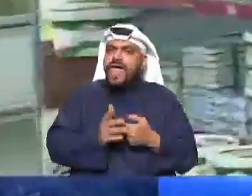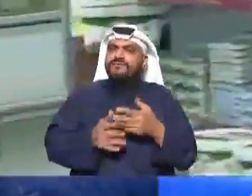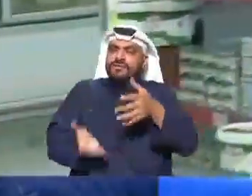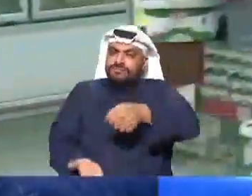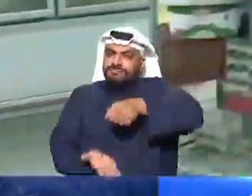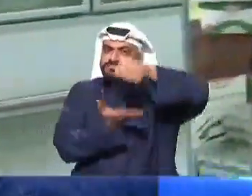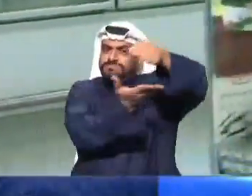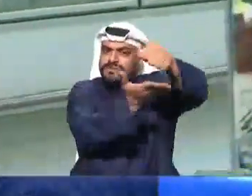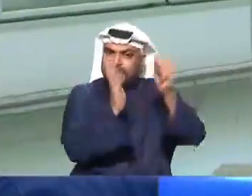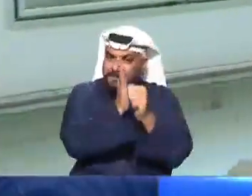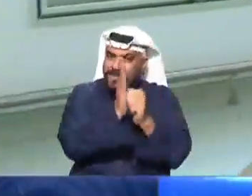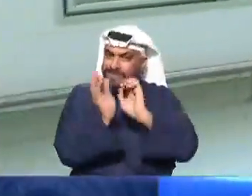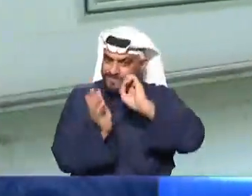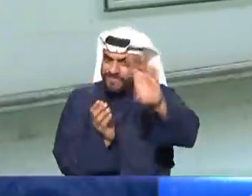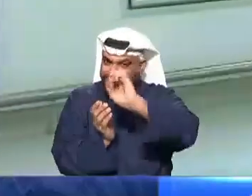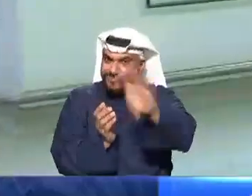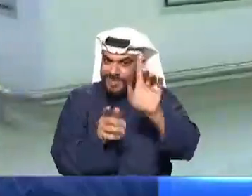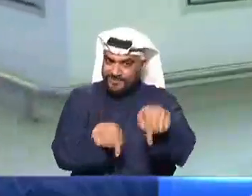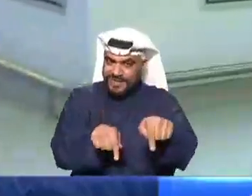المنازل؟ احنا في